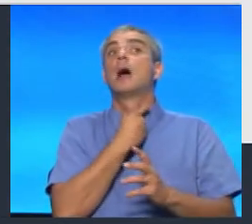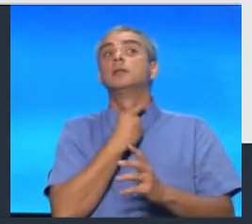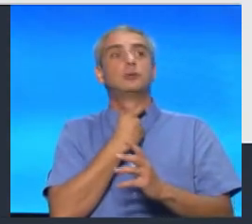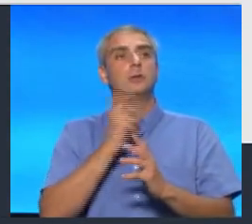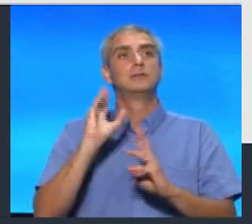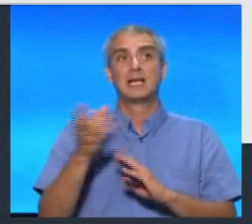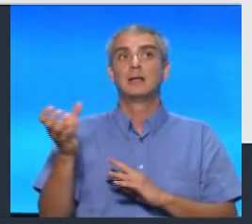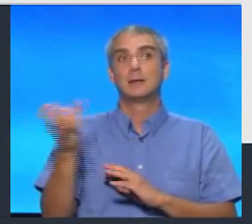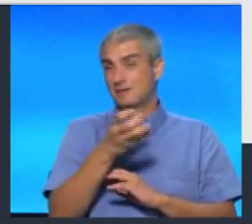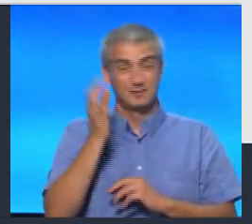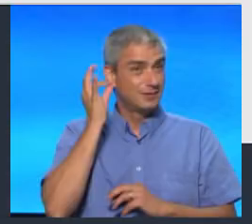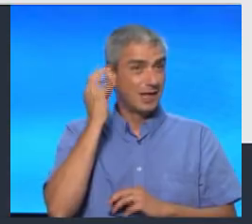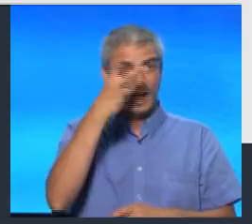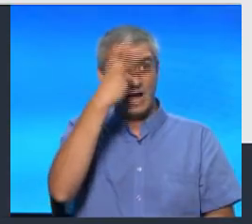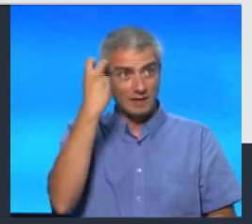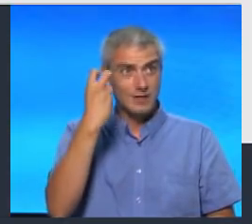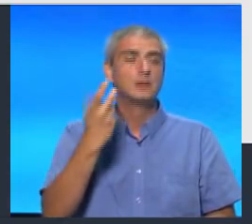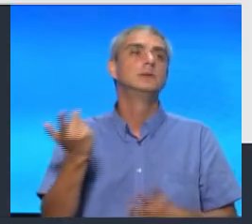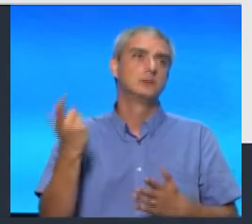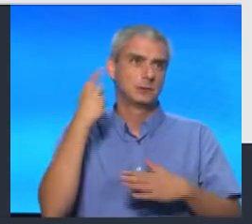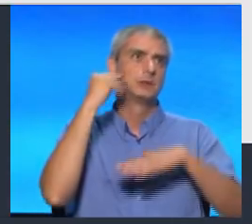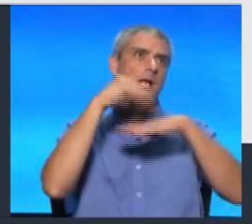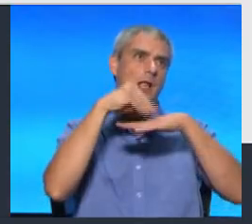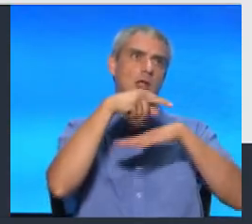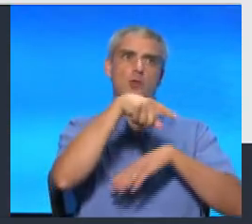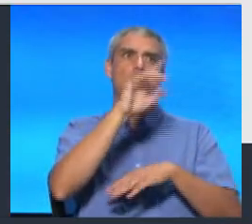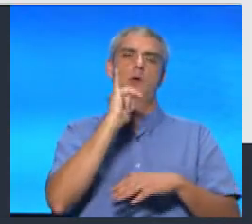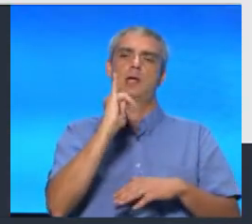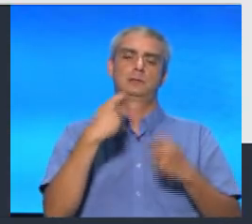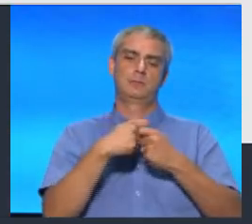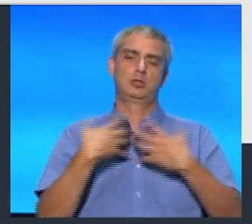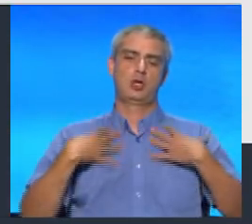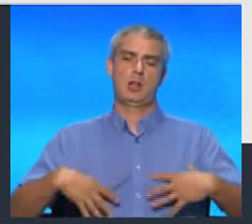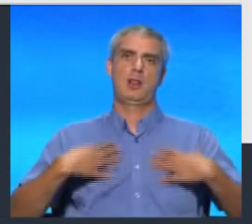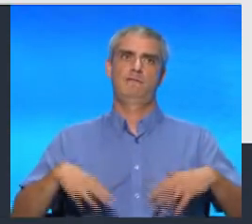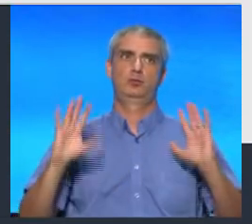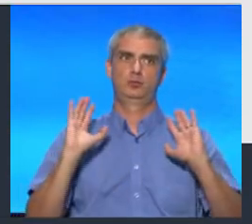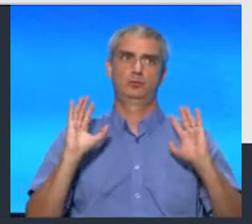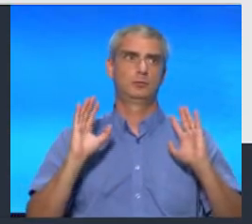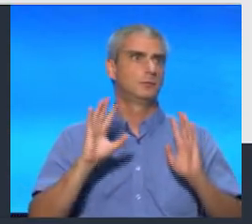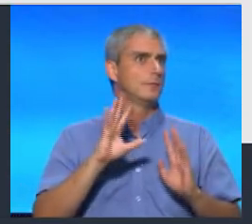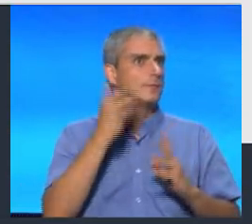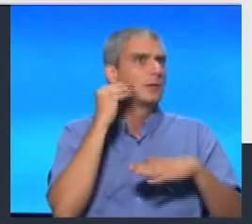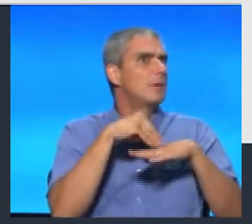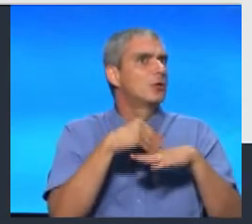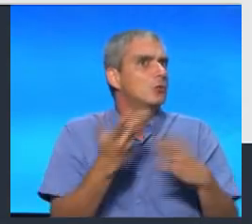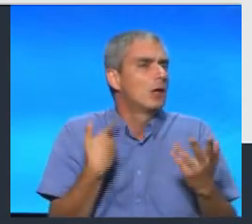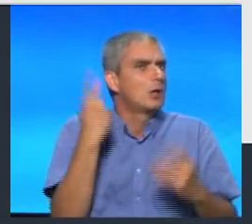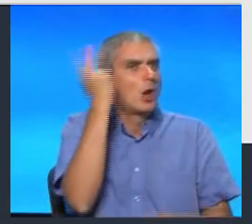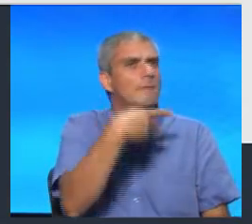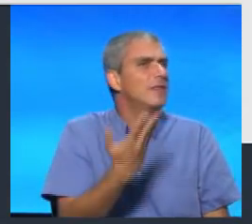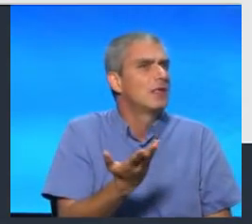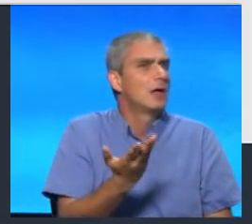להיות בת מהמגזר הזה, יעדכנו אותה לגבי הלבוש. לא, מה יעדכנו אותה? אני פשוט לא כל כך